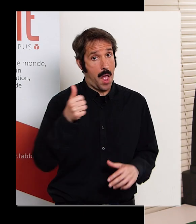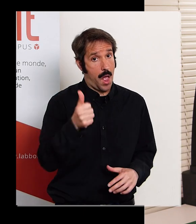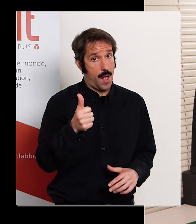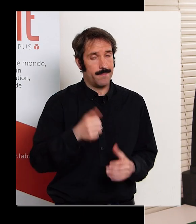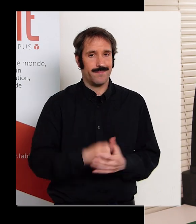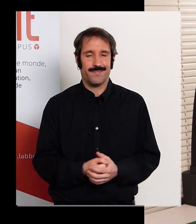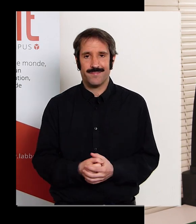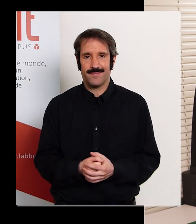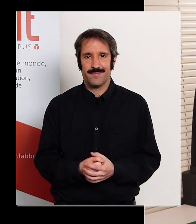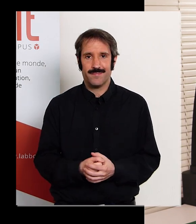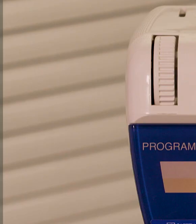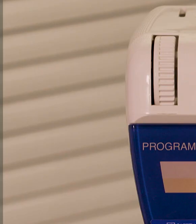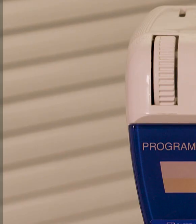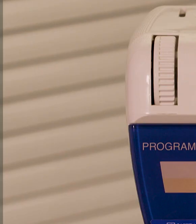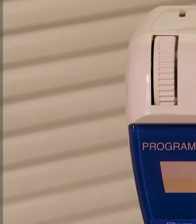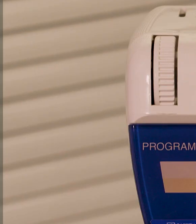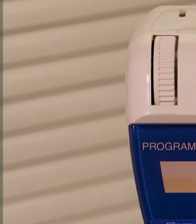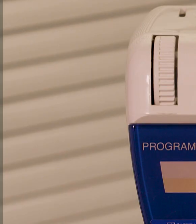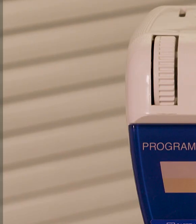volant pour arriver à cette valeur.